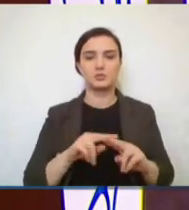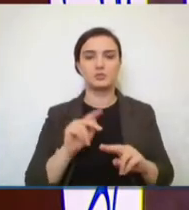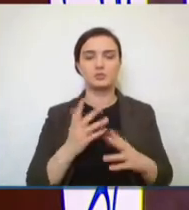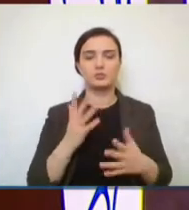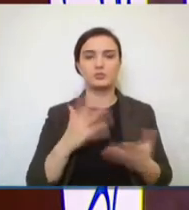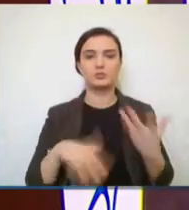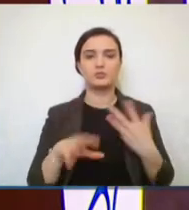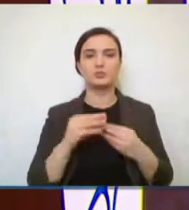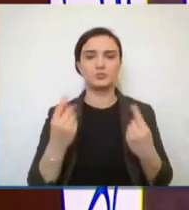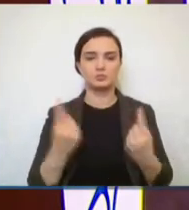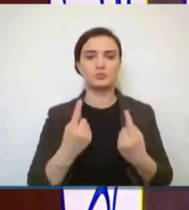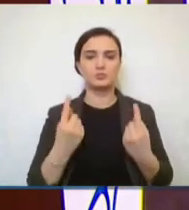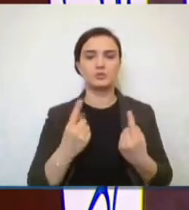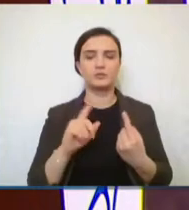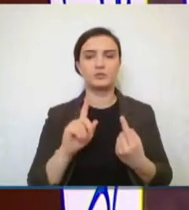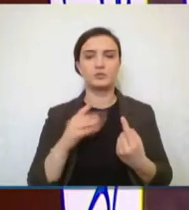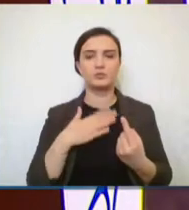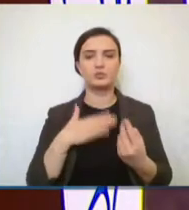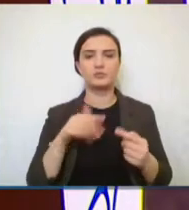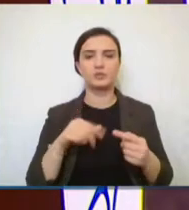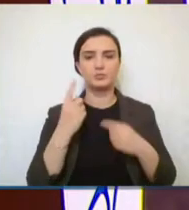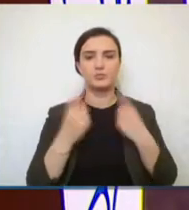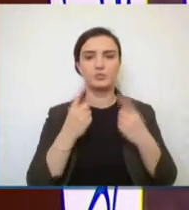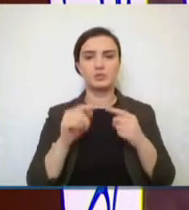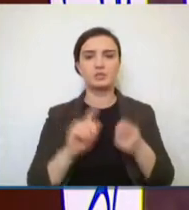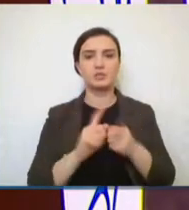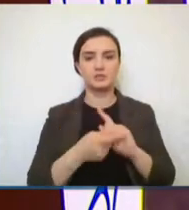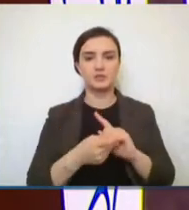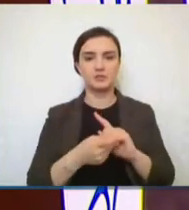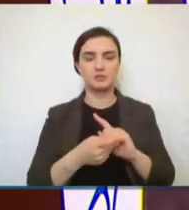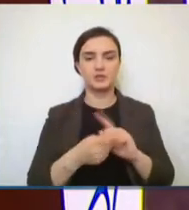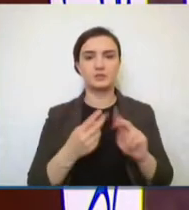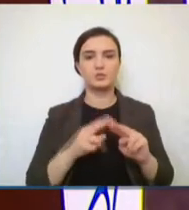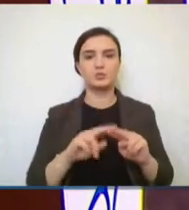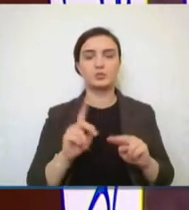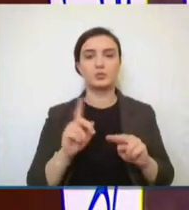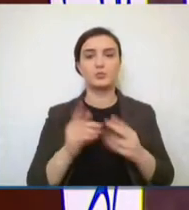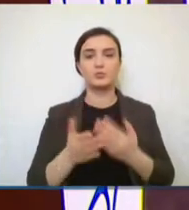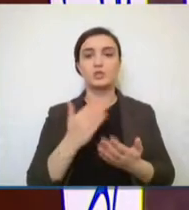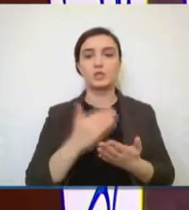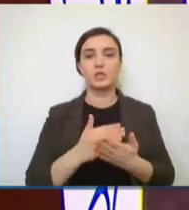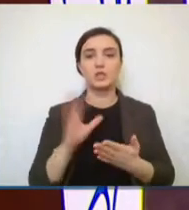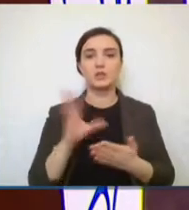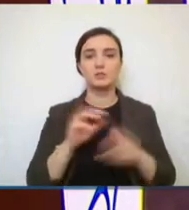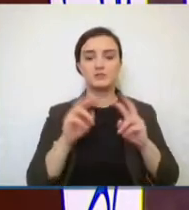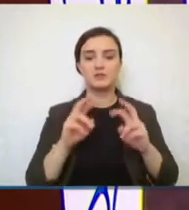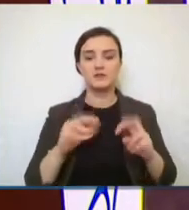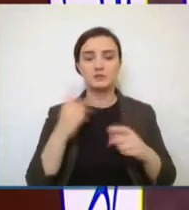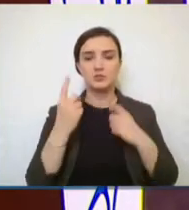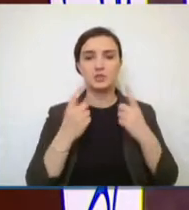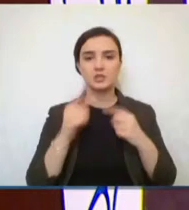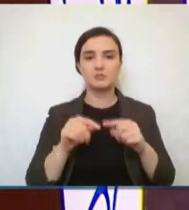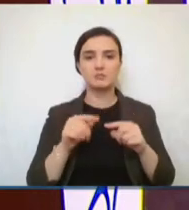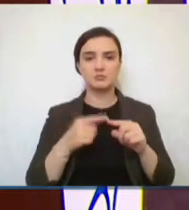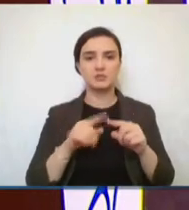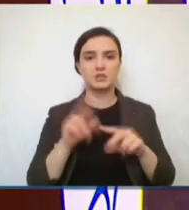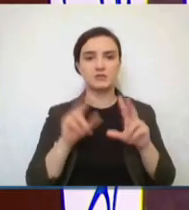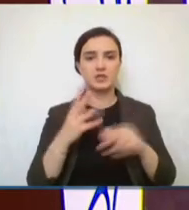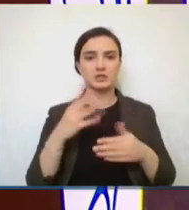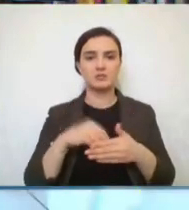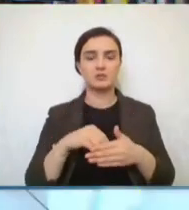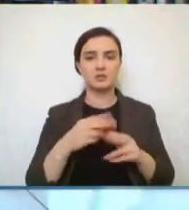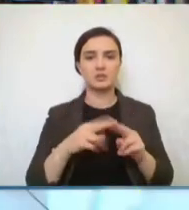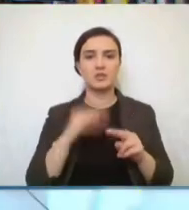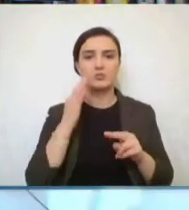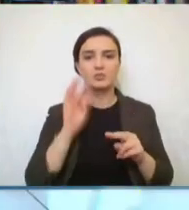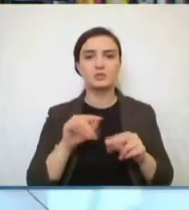რომ ჩვენი ინფორმაციაც იცვლება, იმიტომ რომ შედეგები, კვლევის მონაცემები იცვლება და კაცობრიობის გამოცდილება, მათ შორის